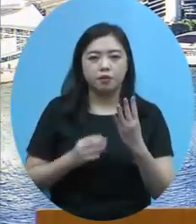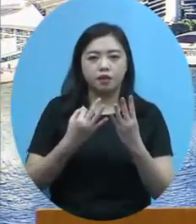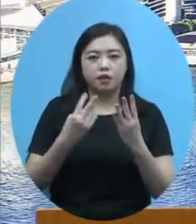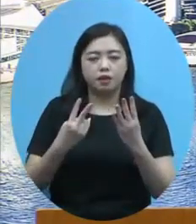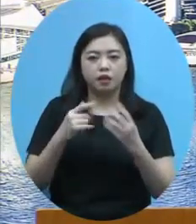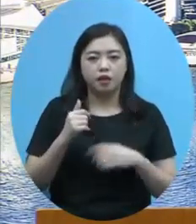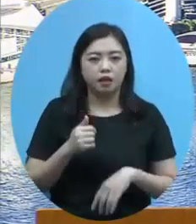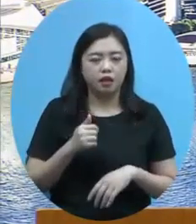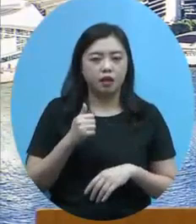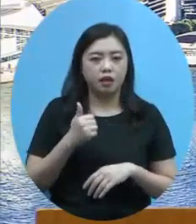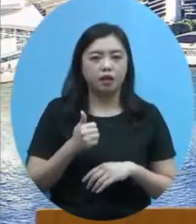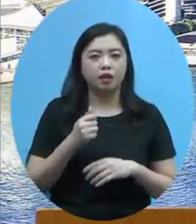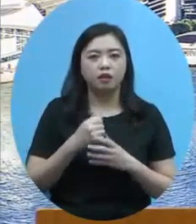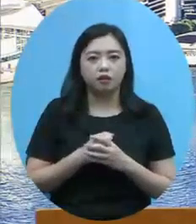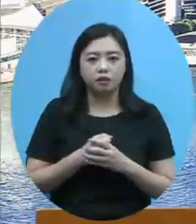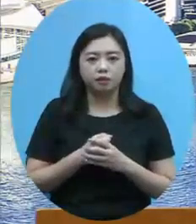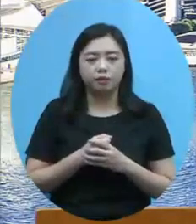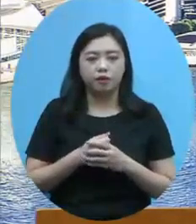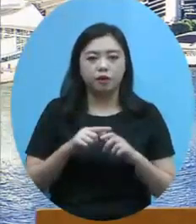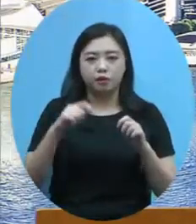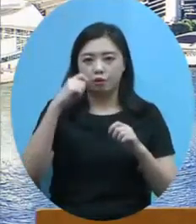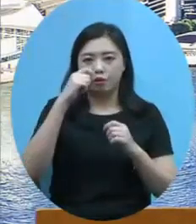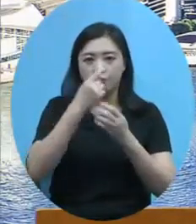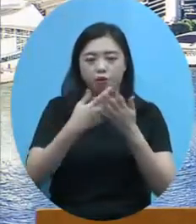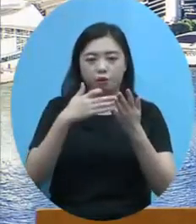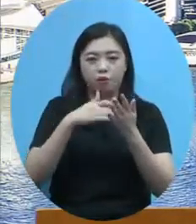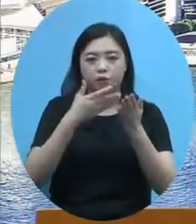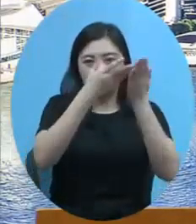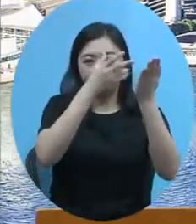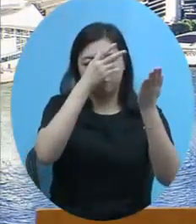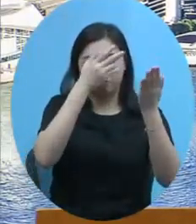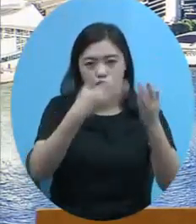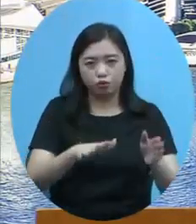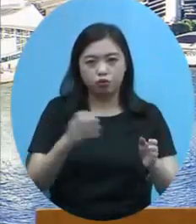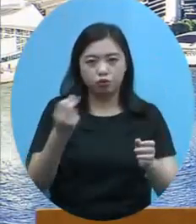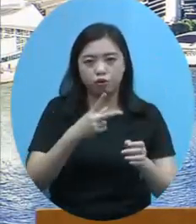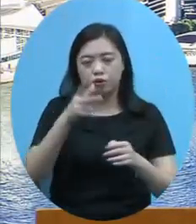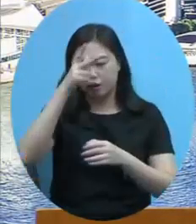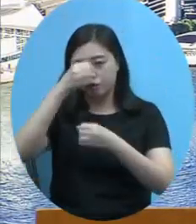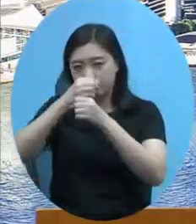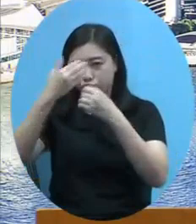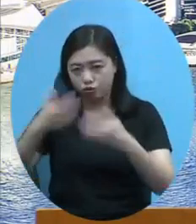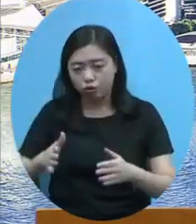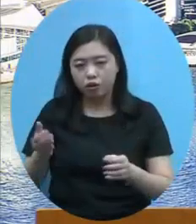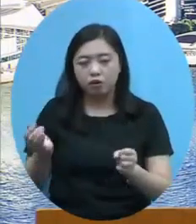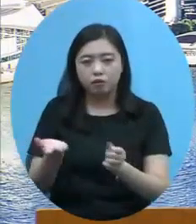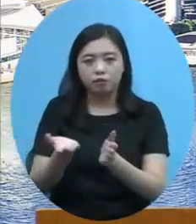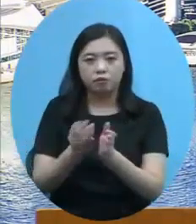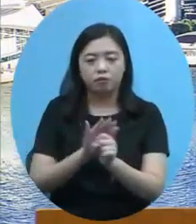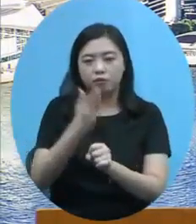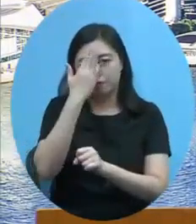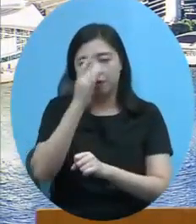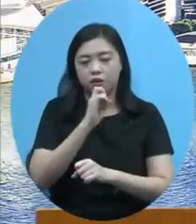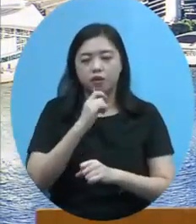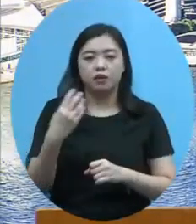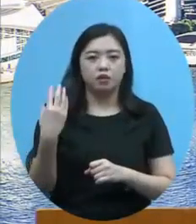432宗咧，係經快速抗原檢測呈報咗之後咧，再經核酸檢測確診嘅個案。